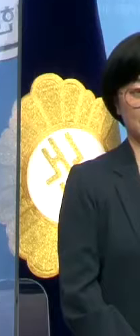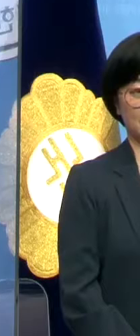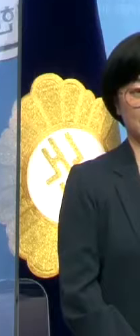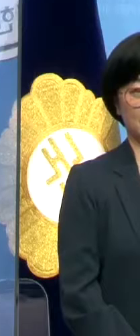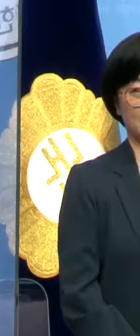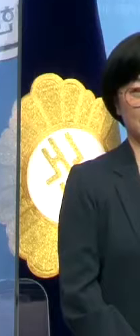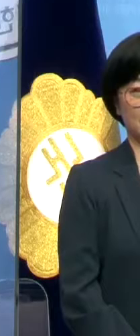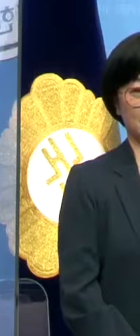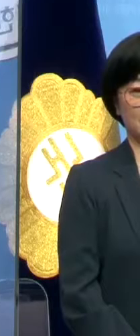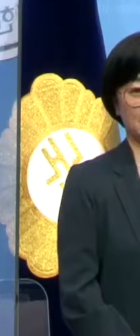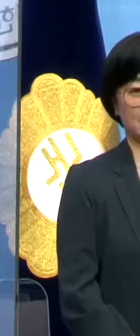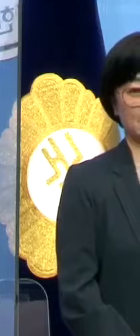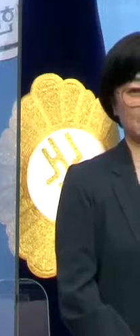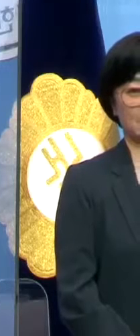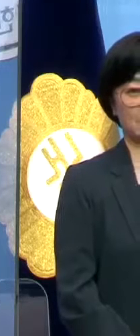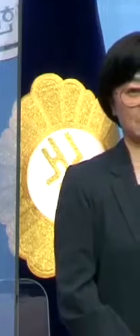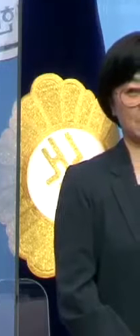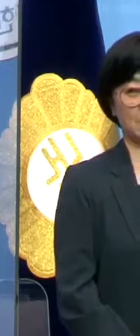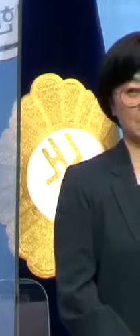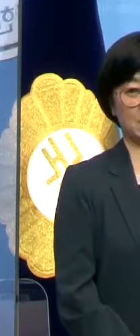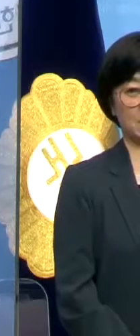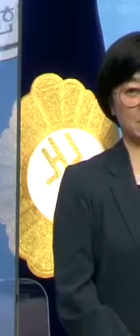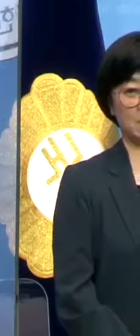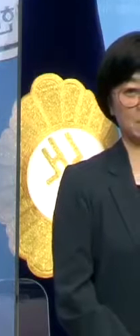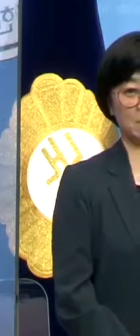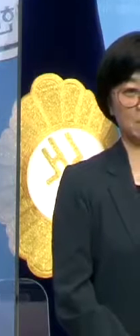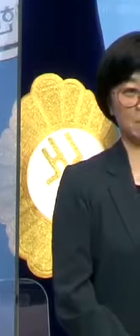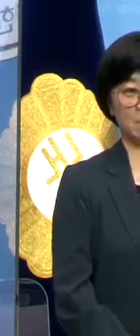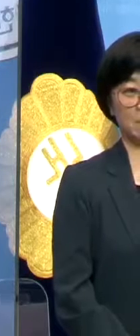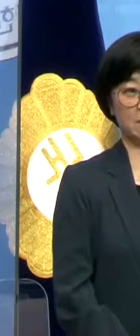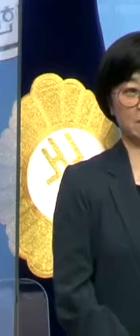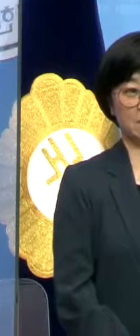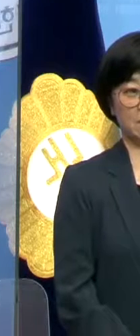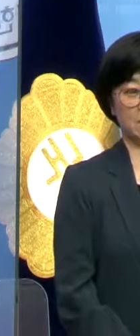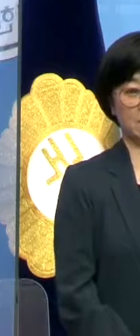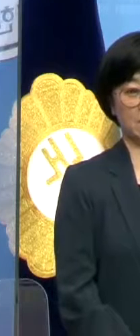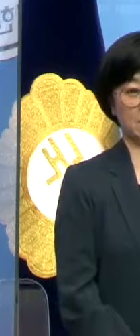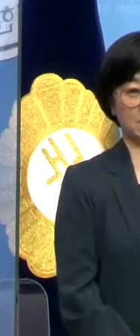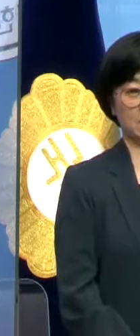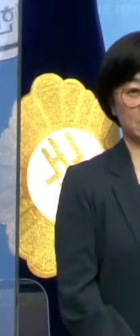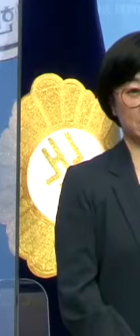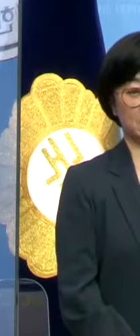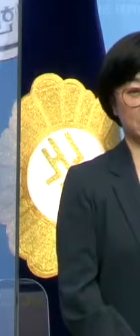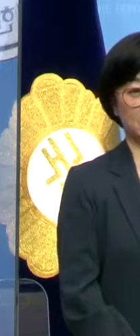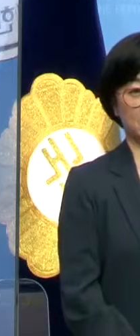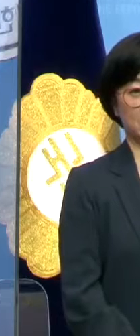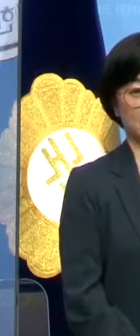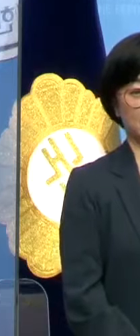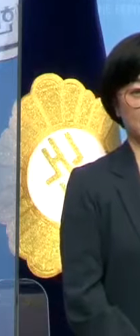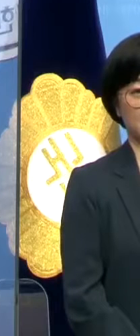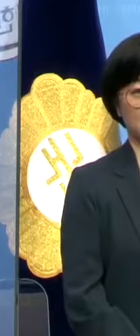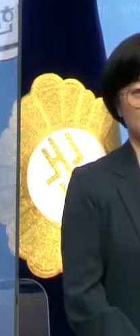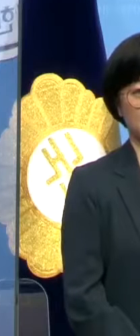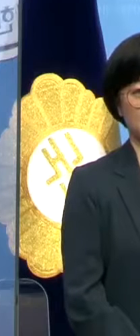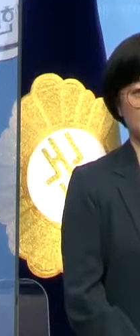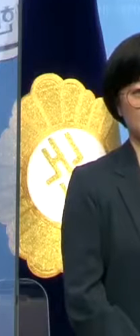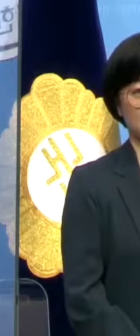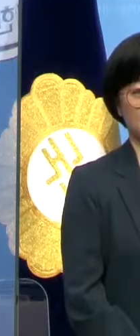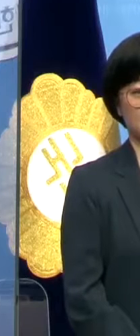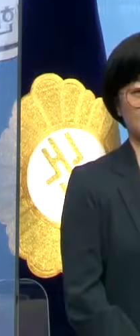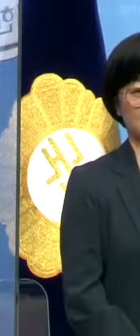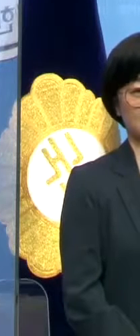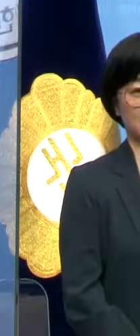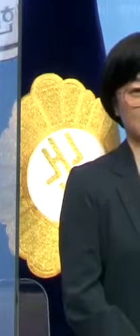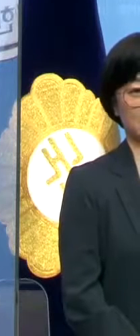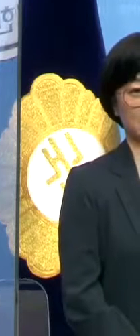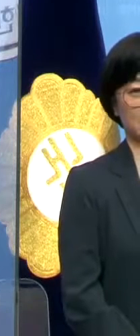인데 고서 9대 이자 팬 입만 간편히 않았어도 그 데이 착 있으되 넘